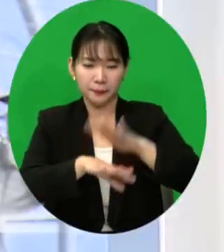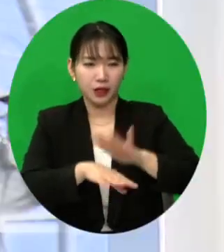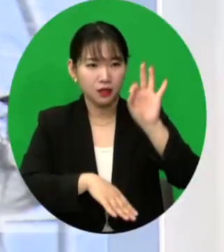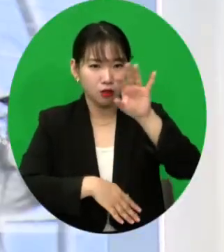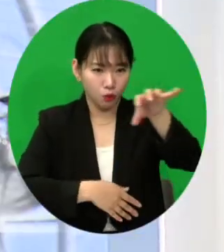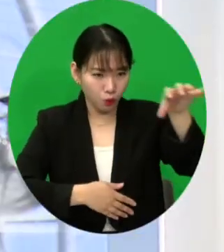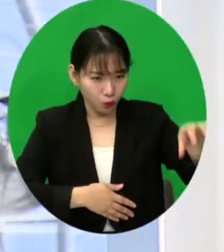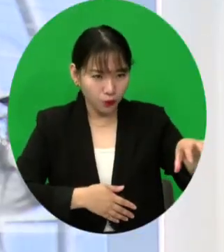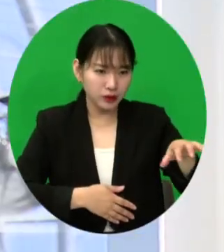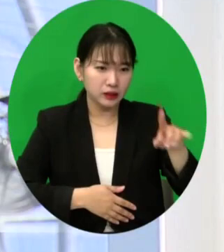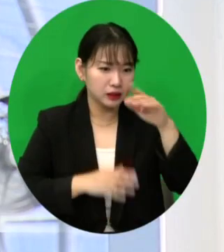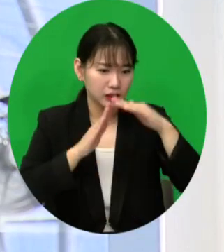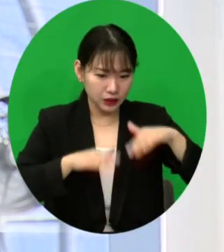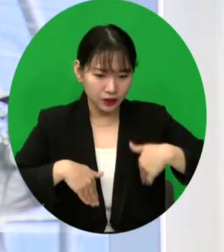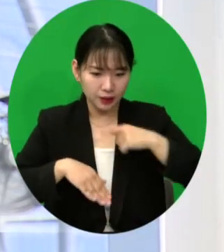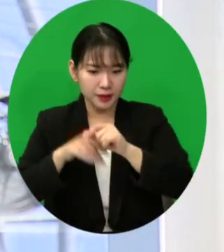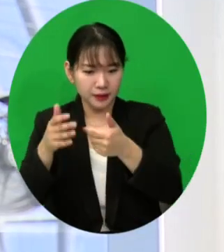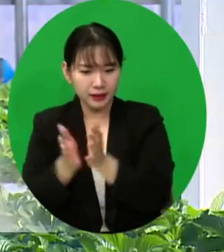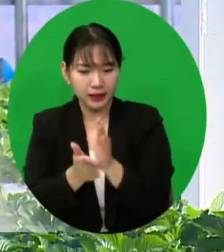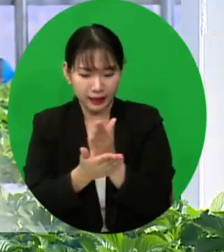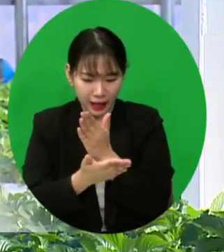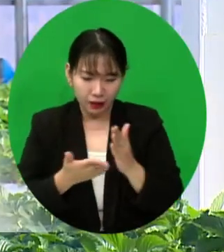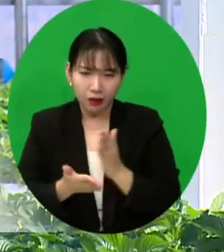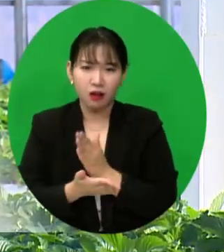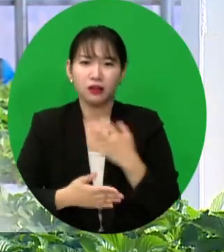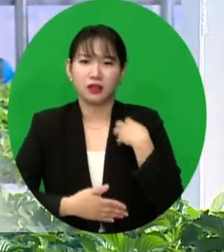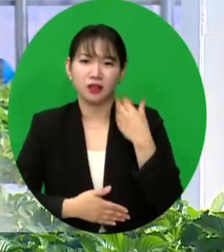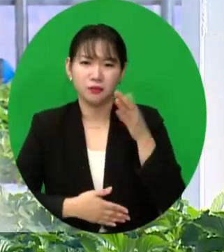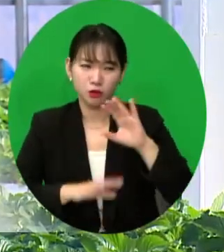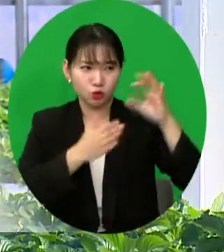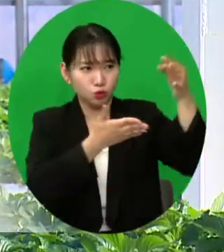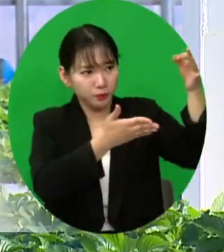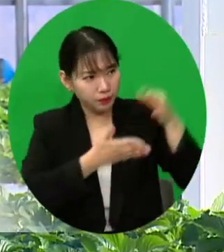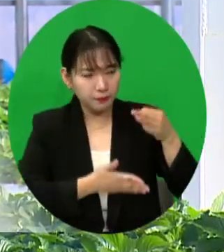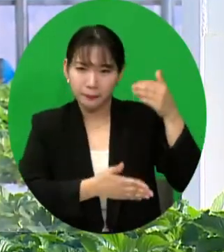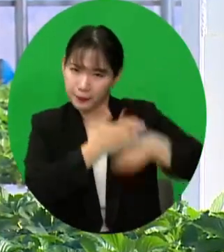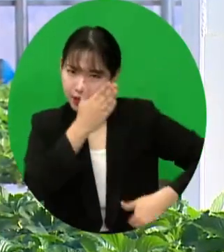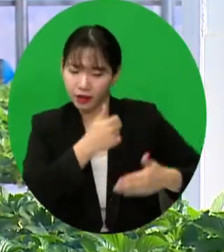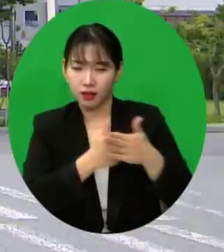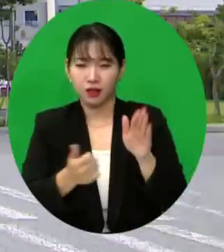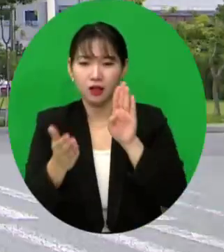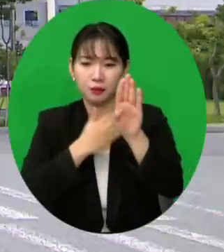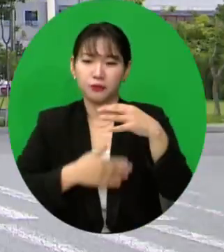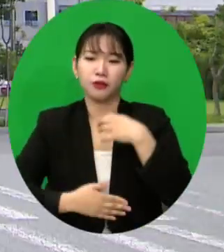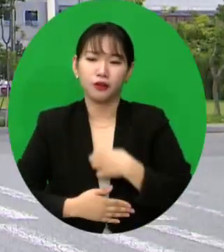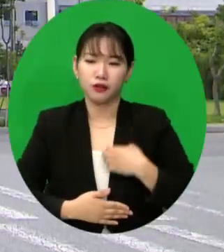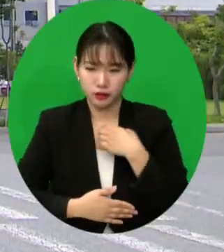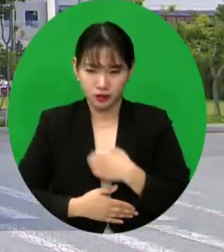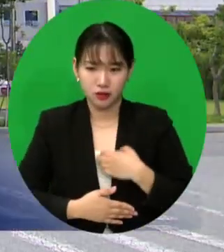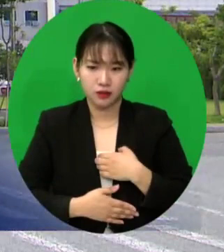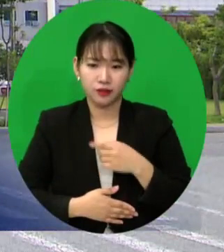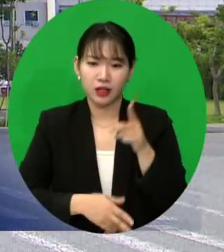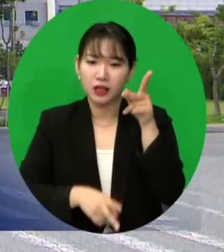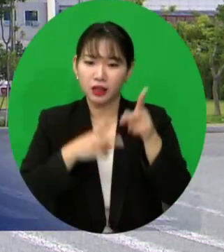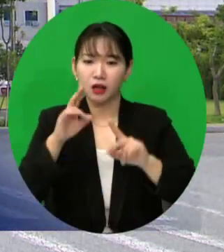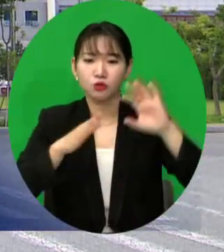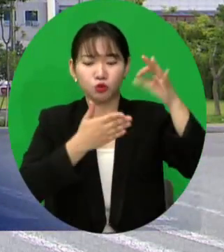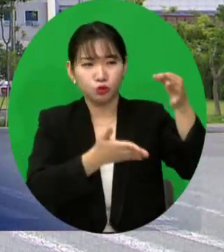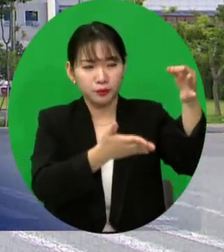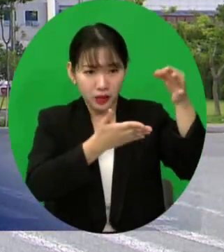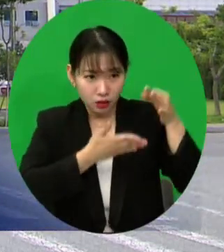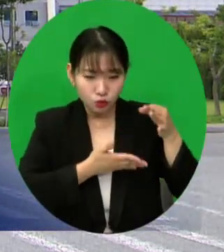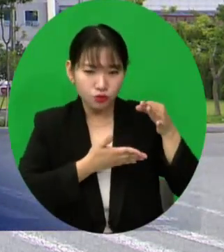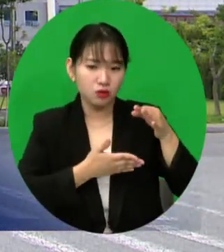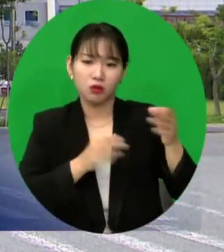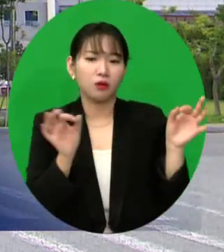지자체가 급한 대로 나눠 부담하기로 했지만 국비가 빠진 만큼 앞으로가 걱정입니다. 이 사업 자체가 국비 사업이